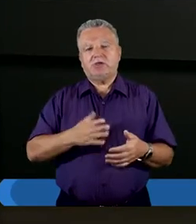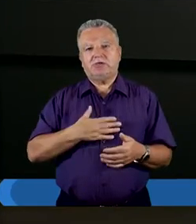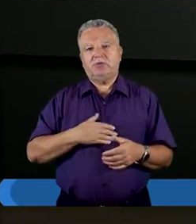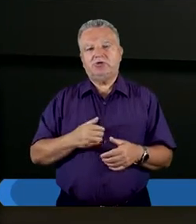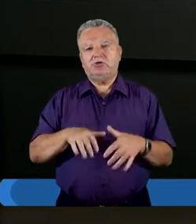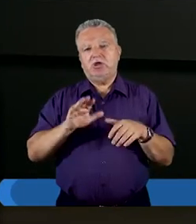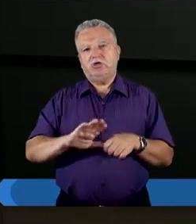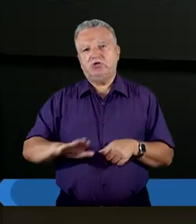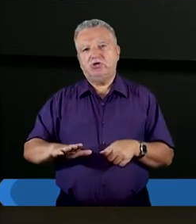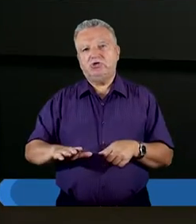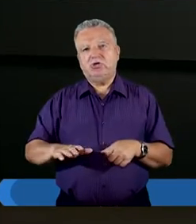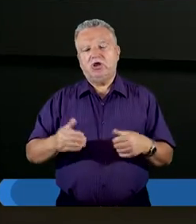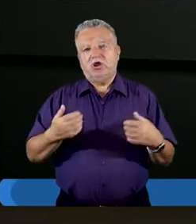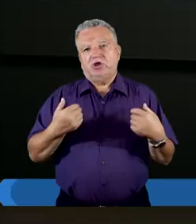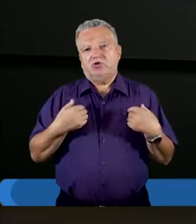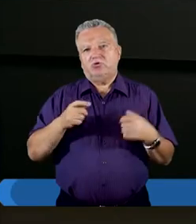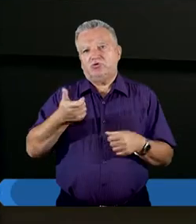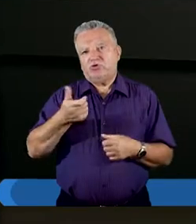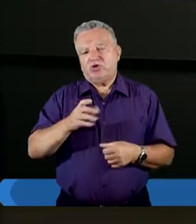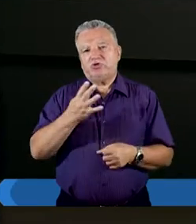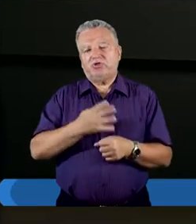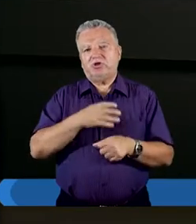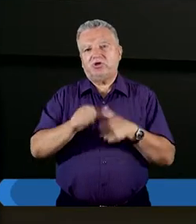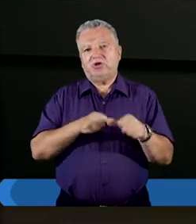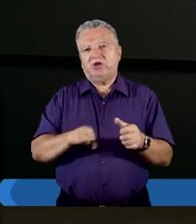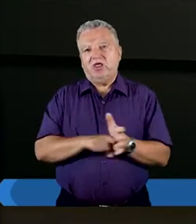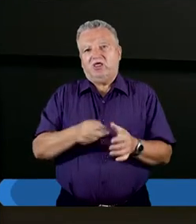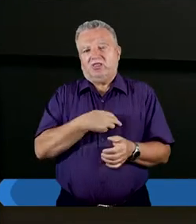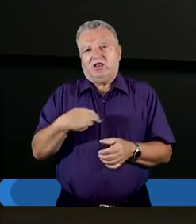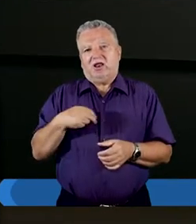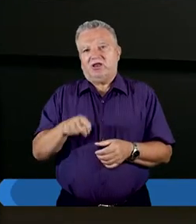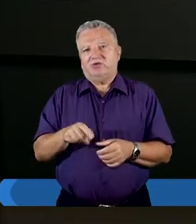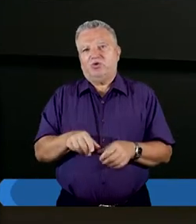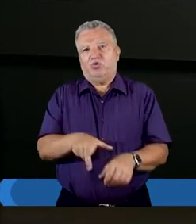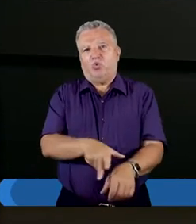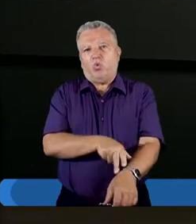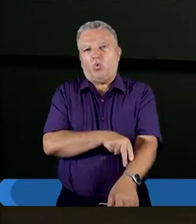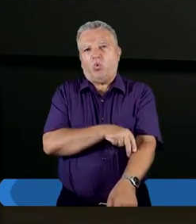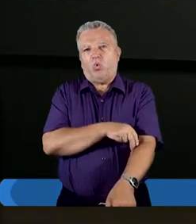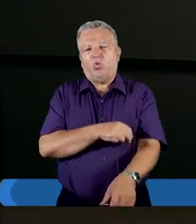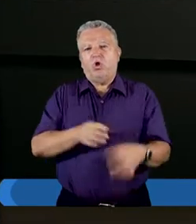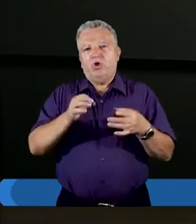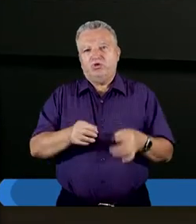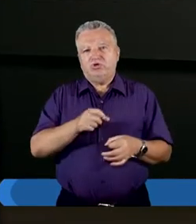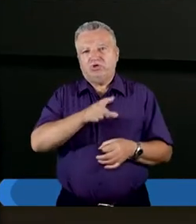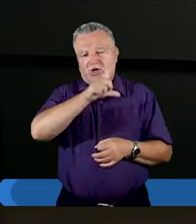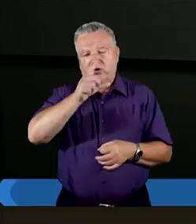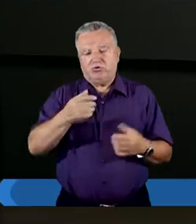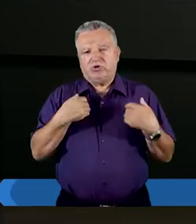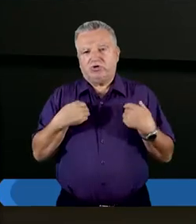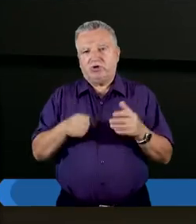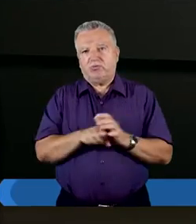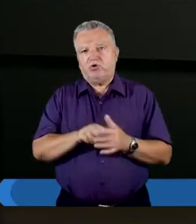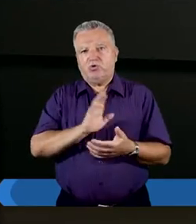Żył 140 lat. Dla nas to jest bardzo długi okres czasu. Dzisiaj ludzie nie żyją tak od swojego urodzenia, a on od